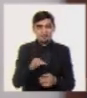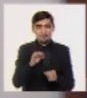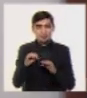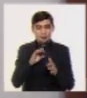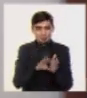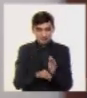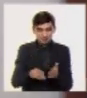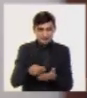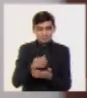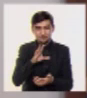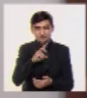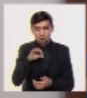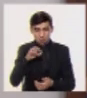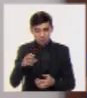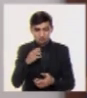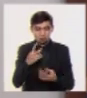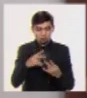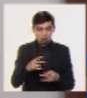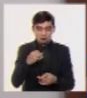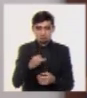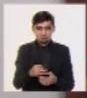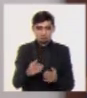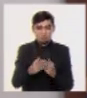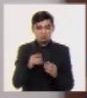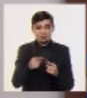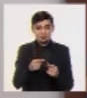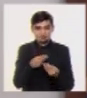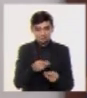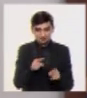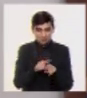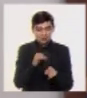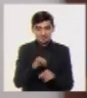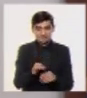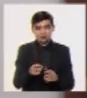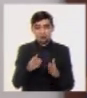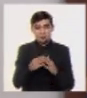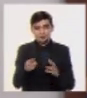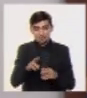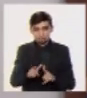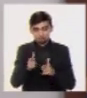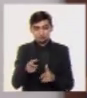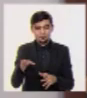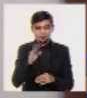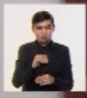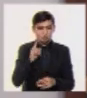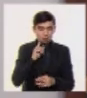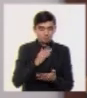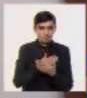алу мүмкіндігімен үйді жалға беріп келеміз. Көріп тұрғандарыңыздай үйге көшіп келу үшін барлық жағдай